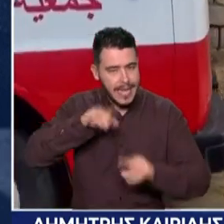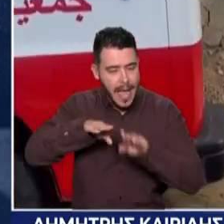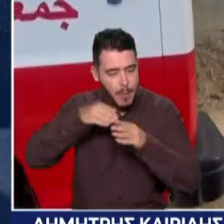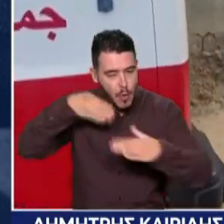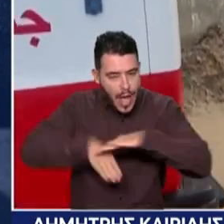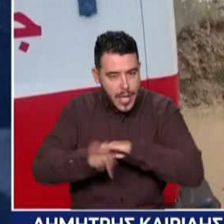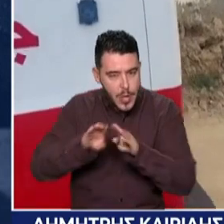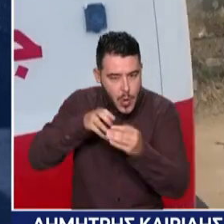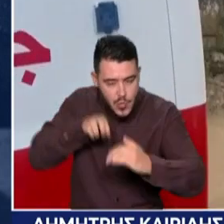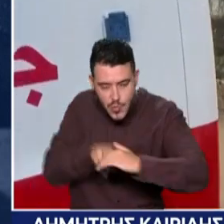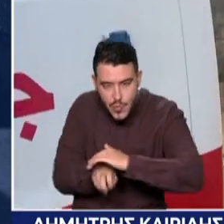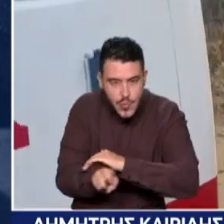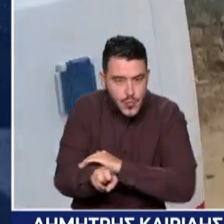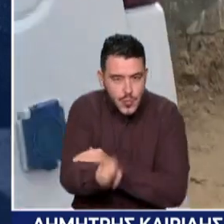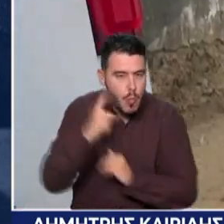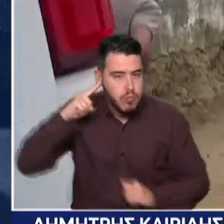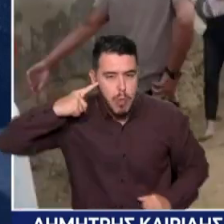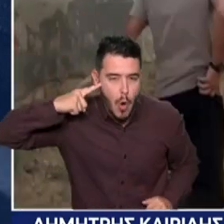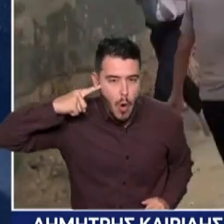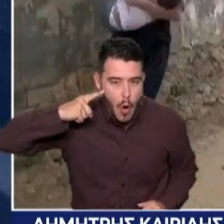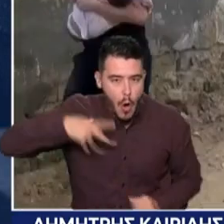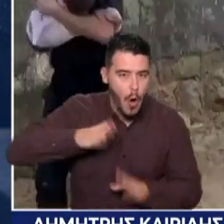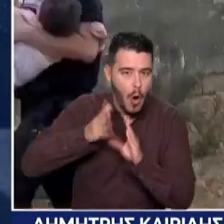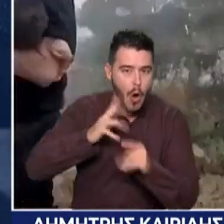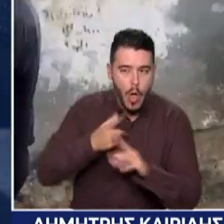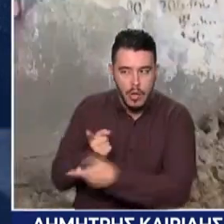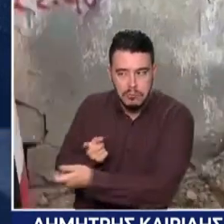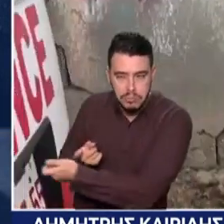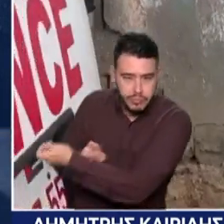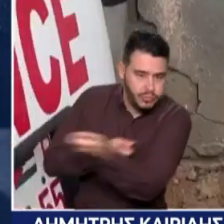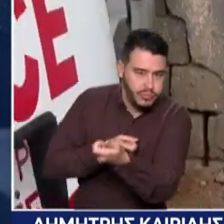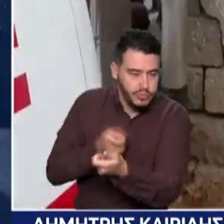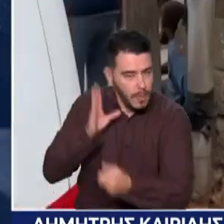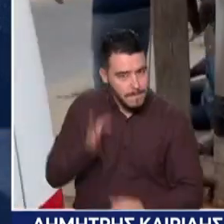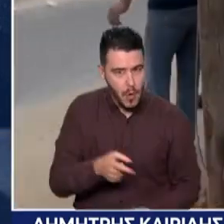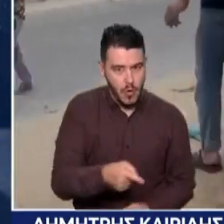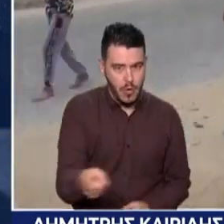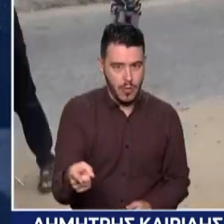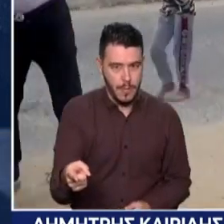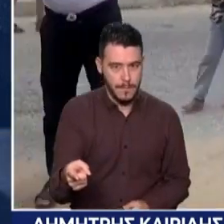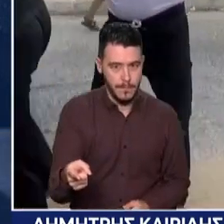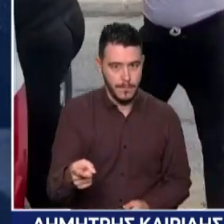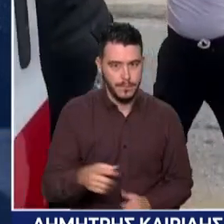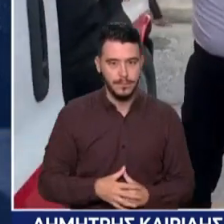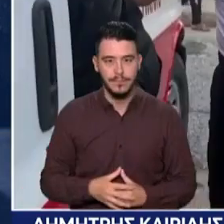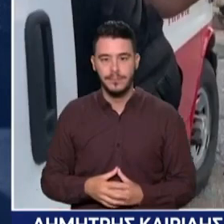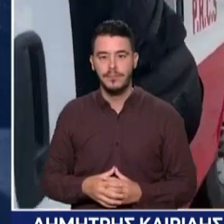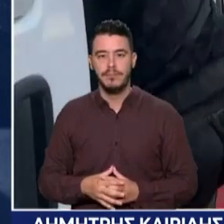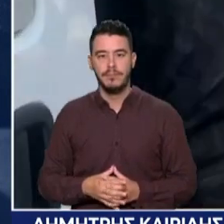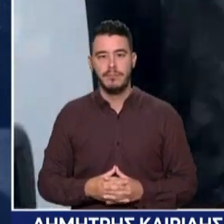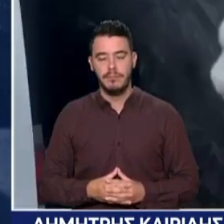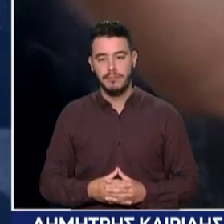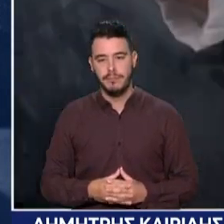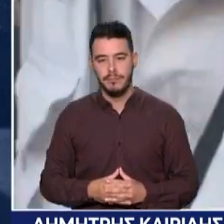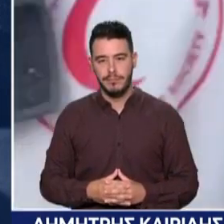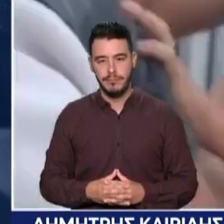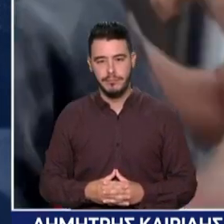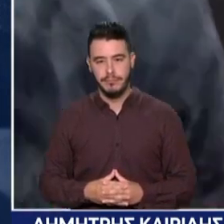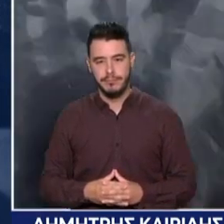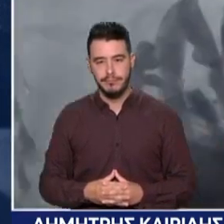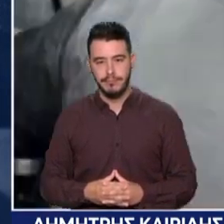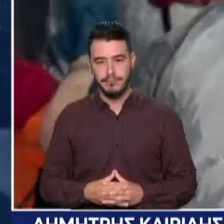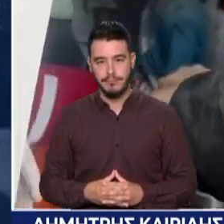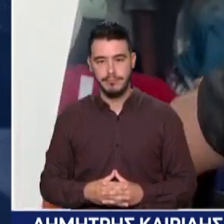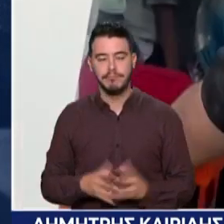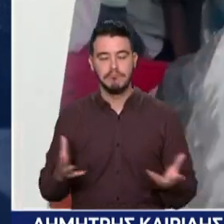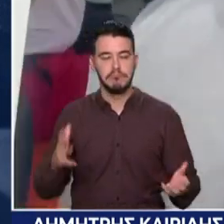στον ανορθόδοξο πόλεμο δεν έχει αυτή την αξία που θα μπορούσε να έχει σε ένα ανοιχτό πεδίο. Και γι' αυτό είπαμε από